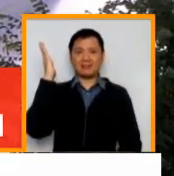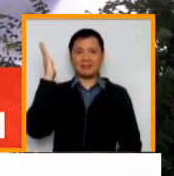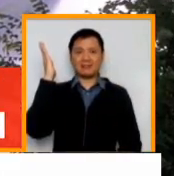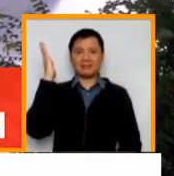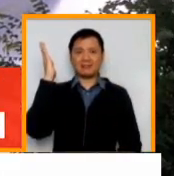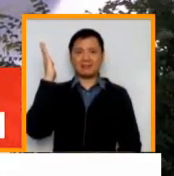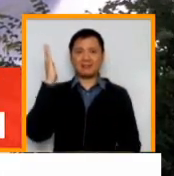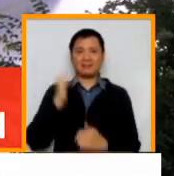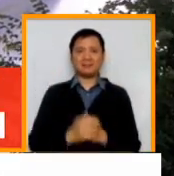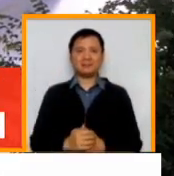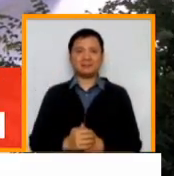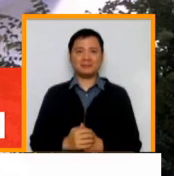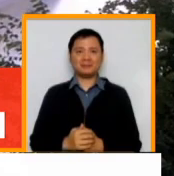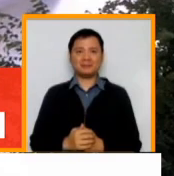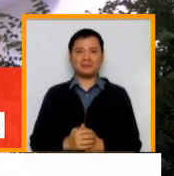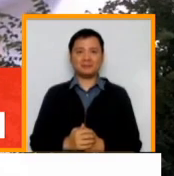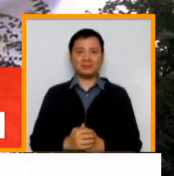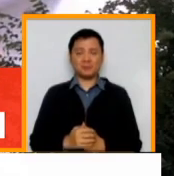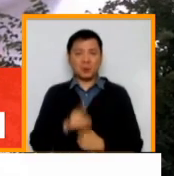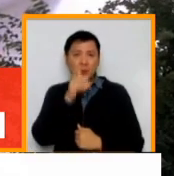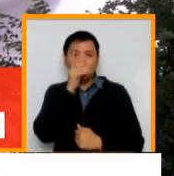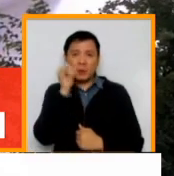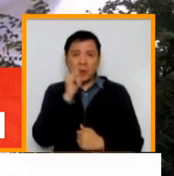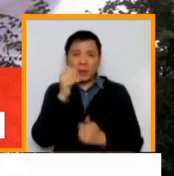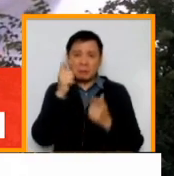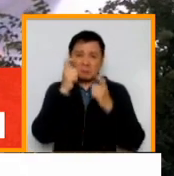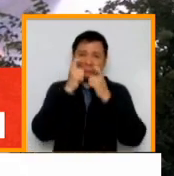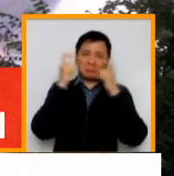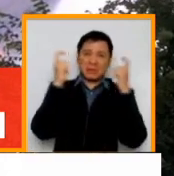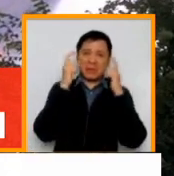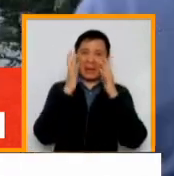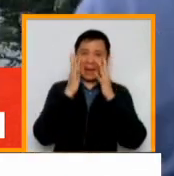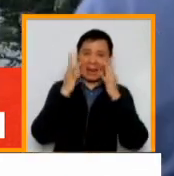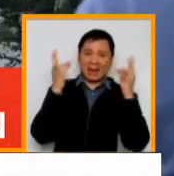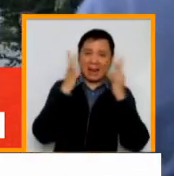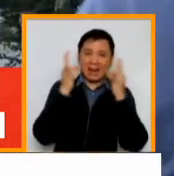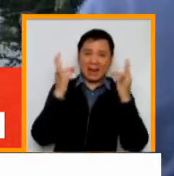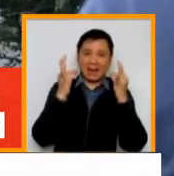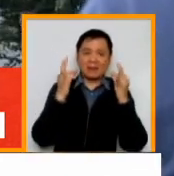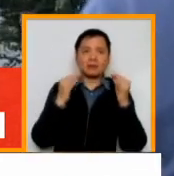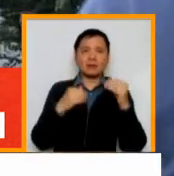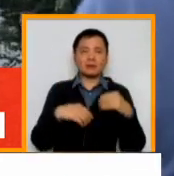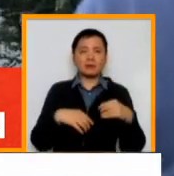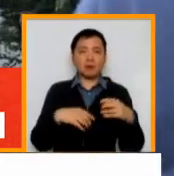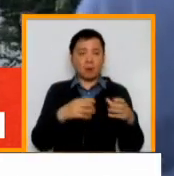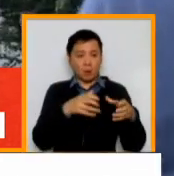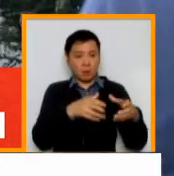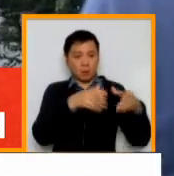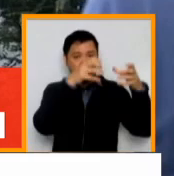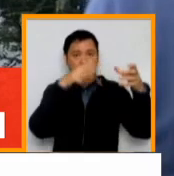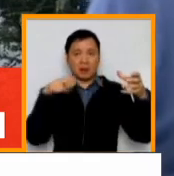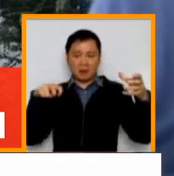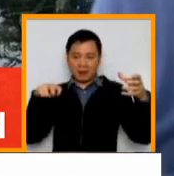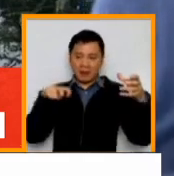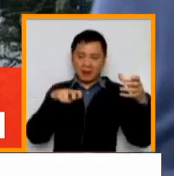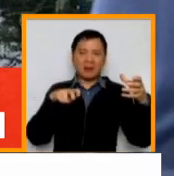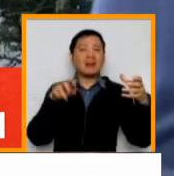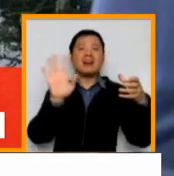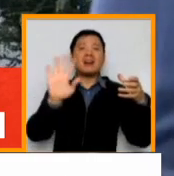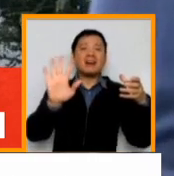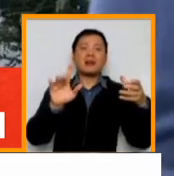Makatotohanan na akalain mong higanting pusa sa gilid ng building. Pero 3D billboard lang po yan sa isang gusali sa